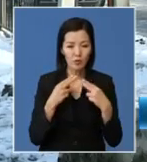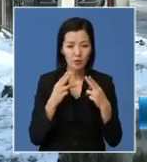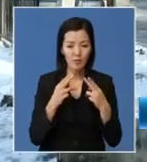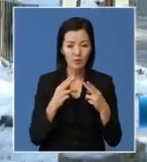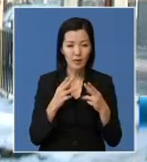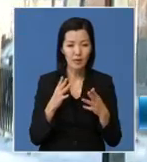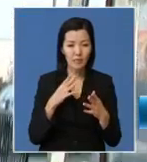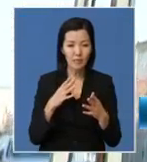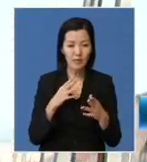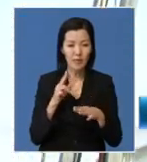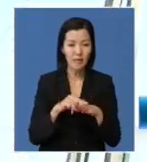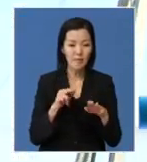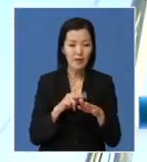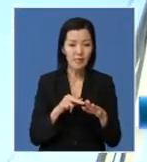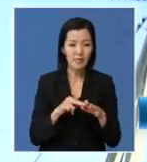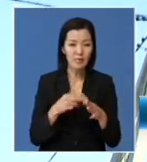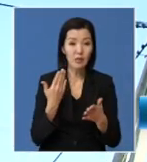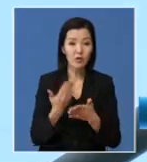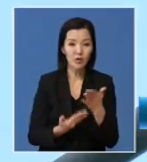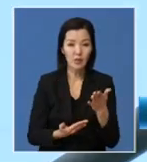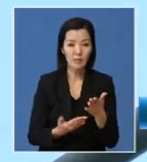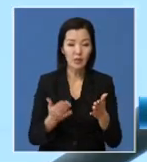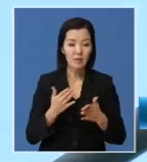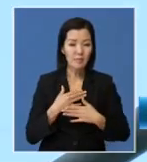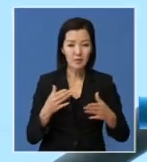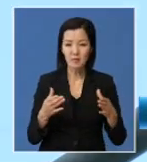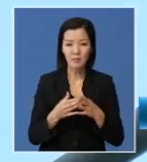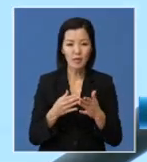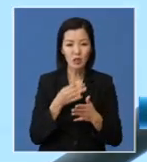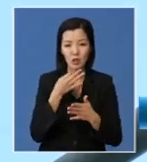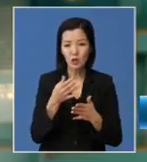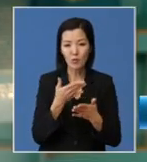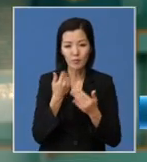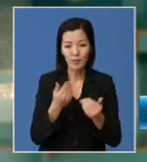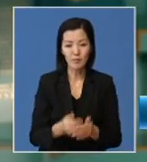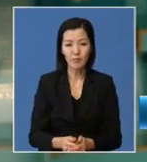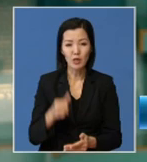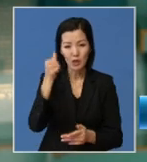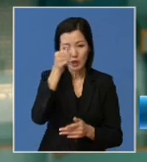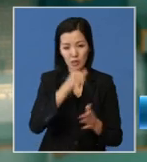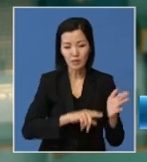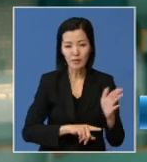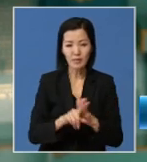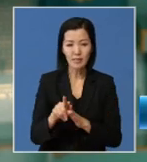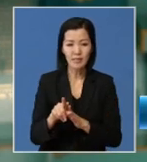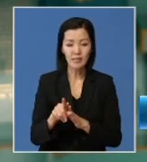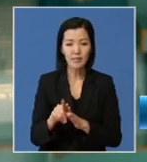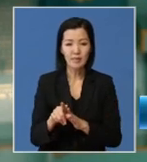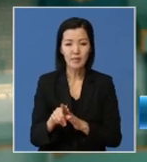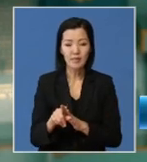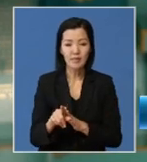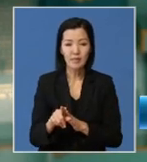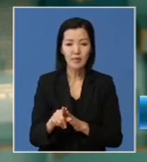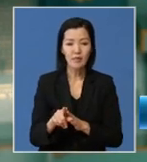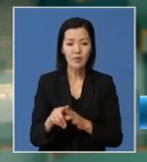Жергілікті полиция қызметкерлерін сөзге тартқанымызда біздің құзыретімізге кірмейді деп қысқа қайырды. Жыл басынан бері осы